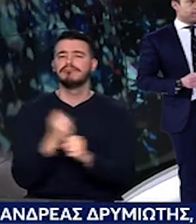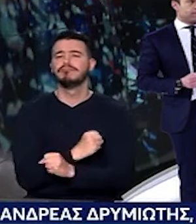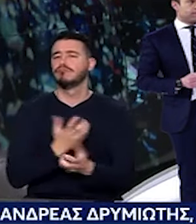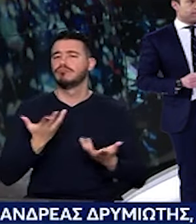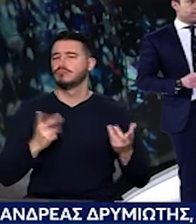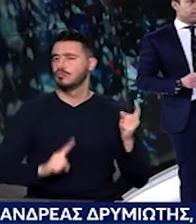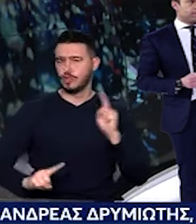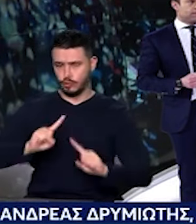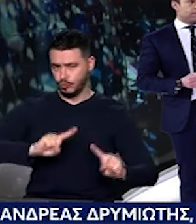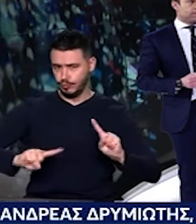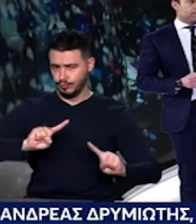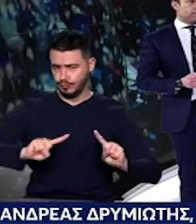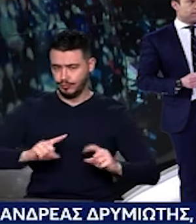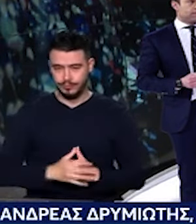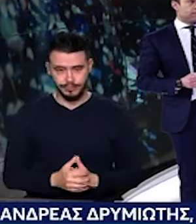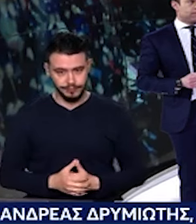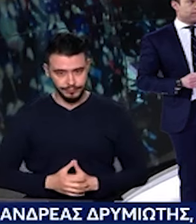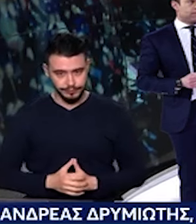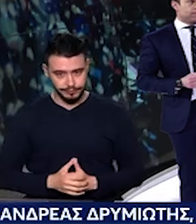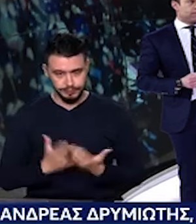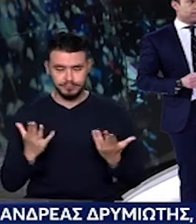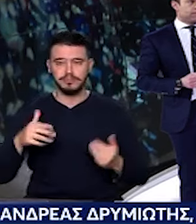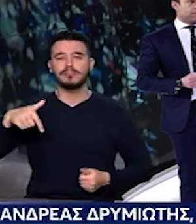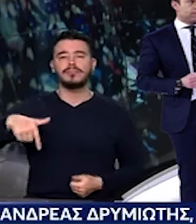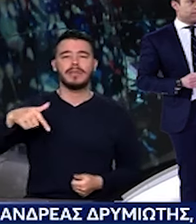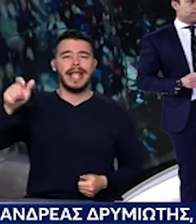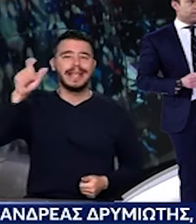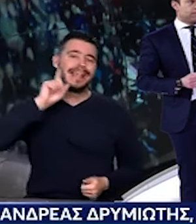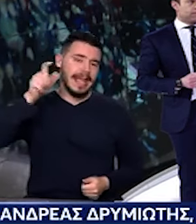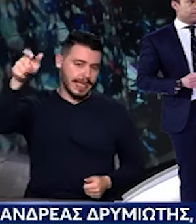αυτή τη στιγμή η Γεροβασίλη έχει τη στήριξη του Τσίπρα. Το